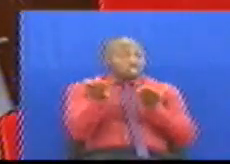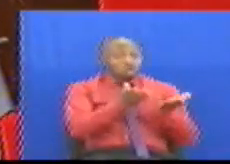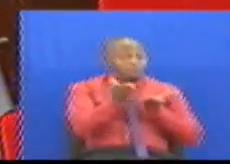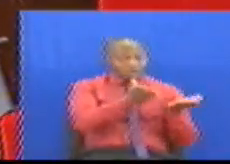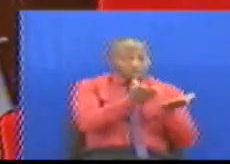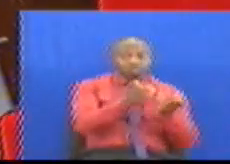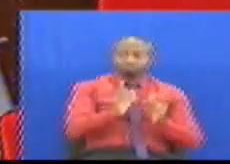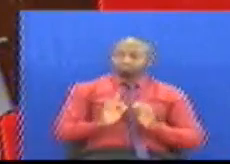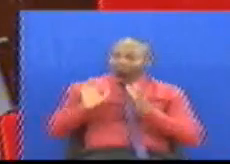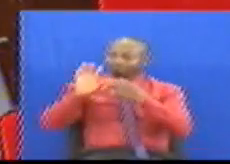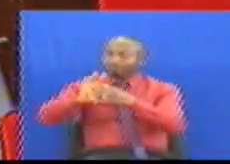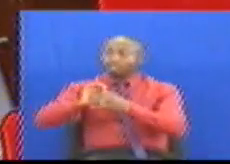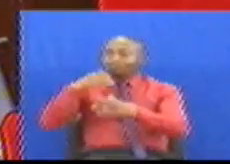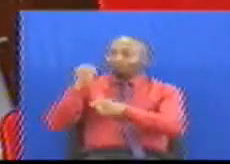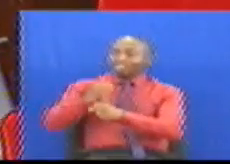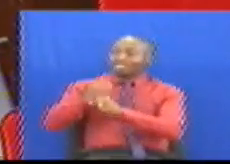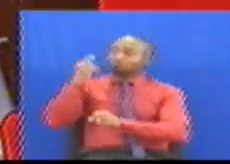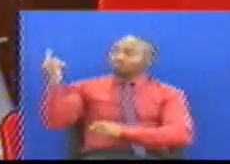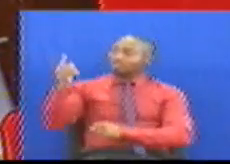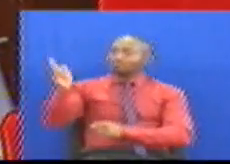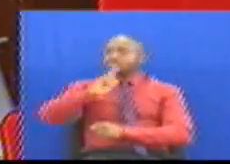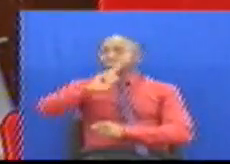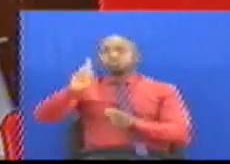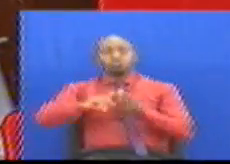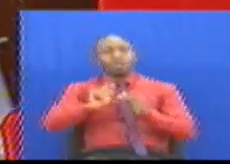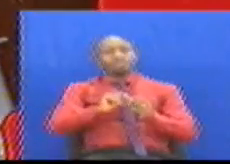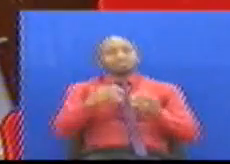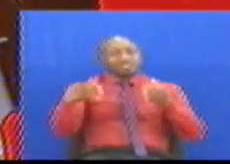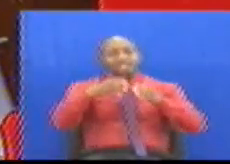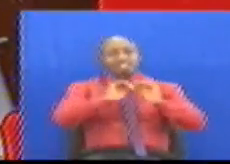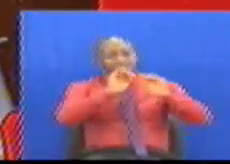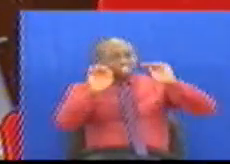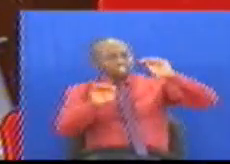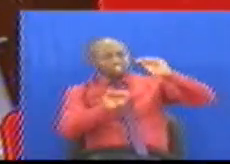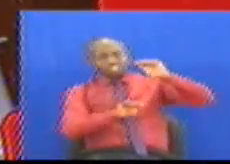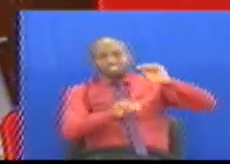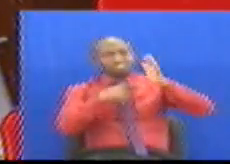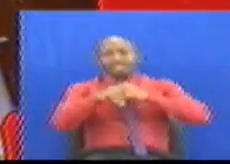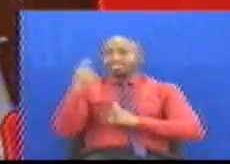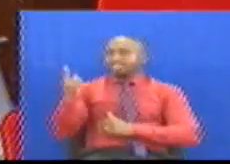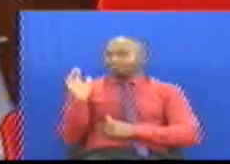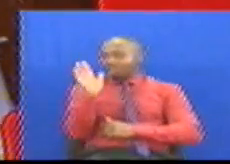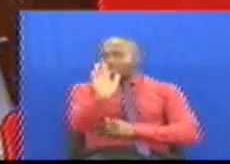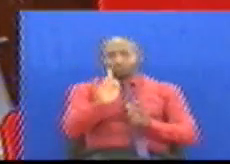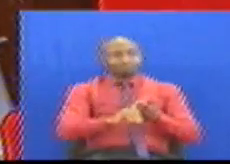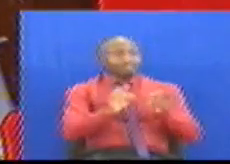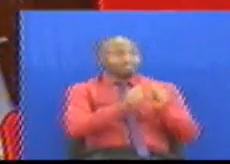waweze kutumika katika taifa hili kuliko tena kuwa third class katika taifa lao. La mwisho kabisa, Mheshimiwa